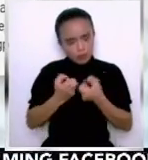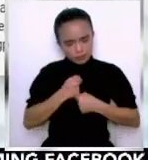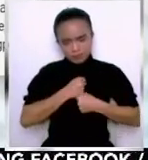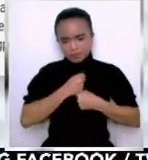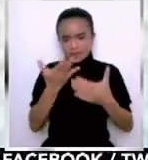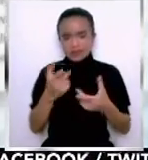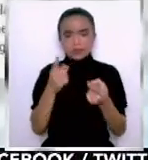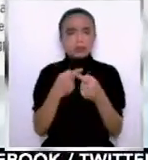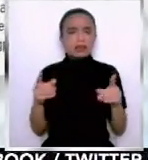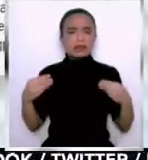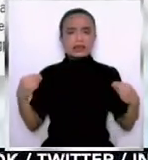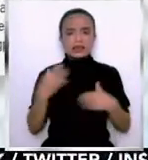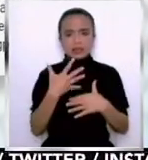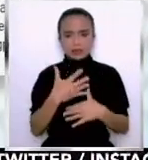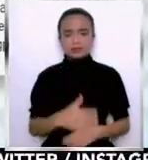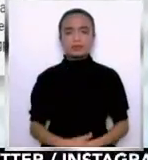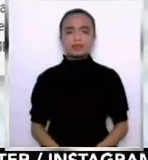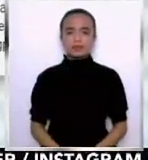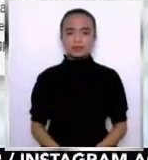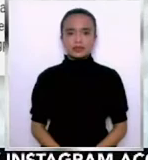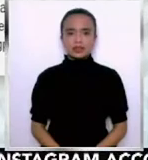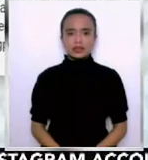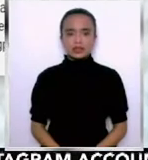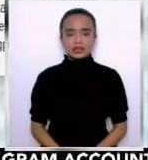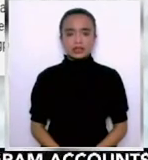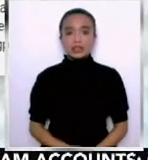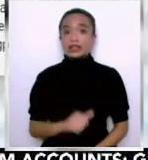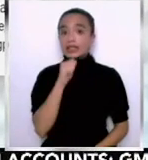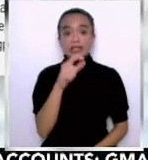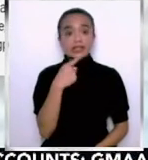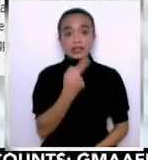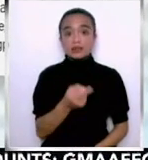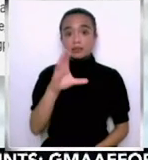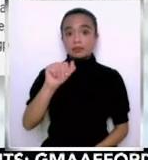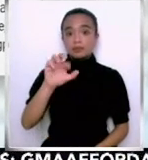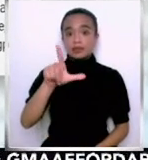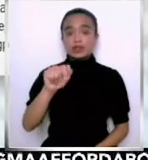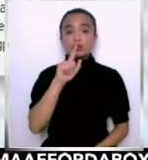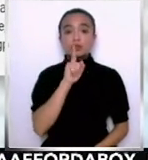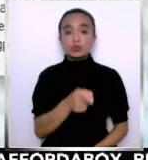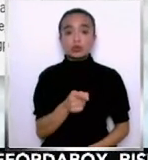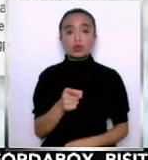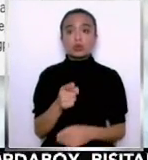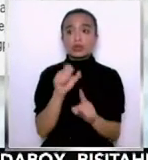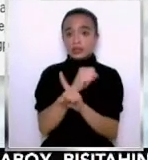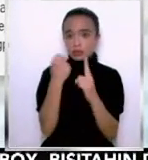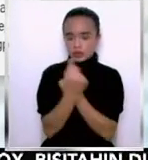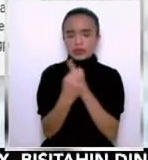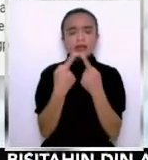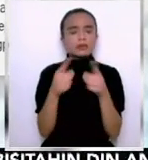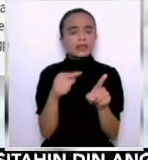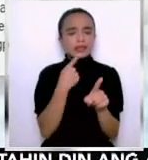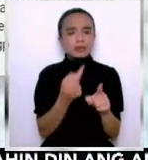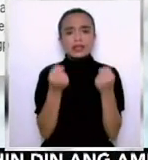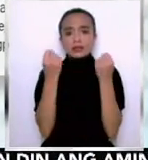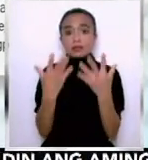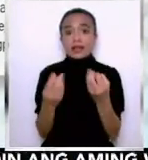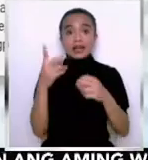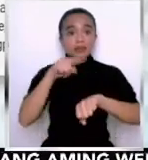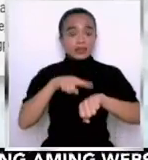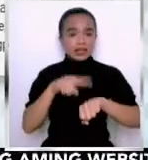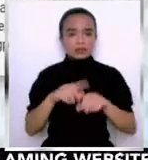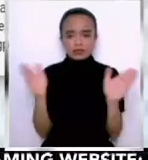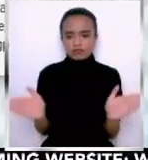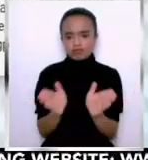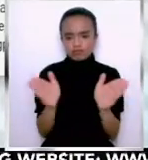siya. Hindi binanggit ni Carla ang totoong lagay ni Tom, pero sinabi niyang ilang beses niya itong hinikayat na